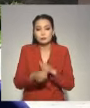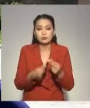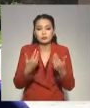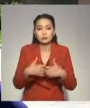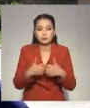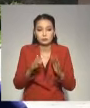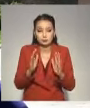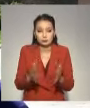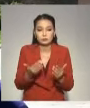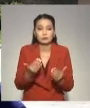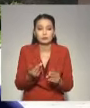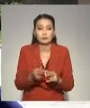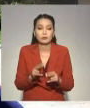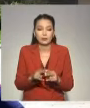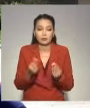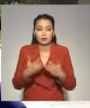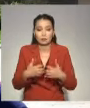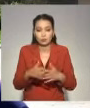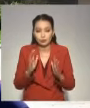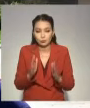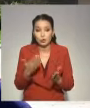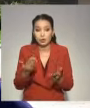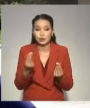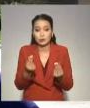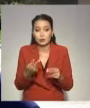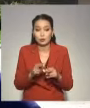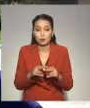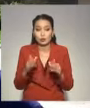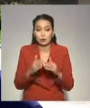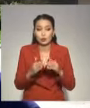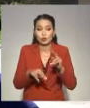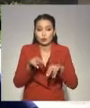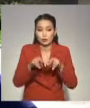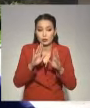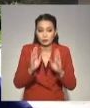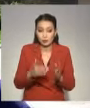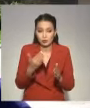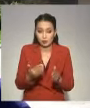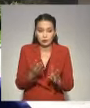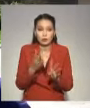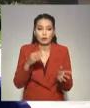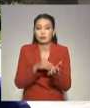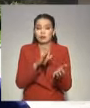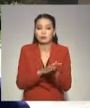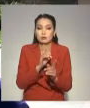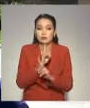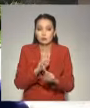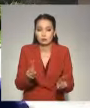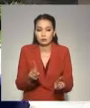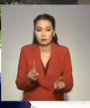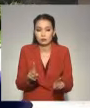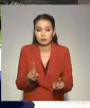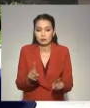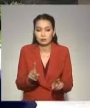Біз сол бойынша өтемақысын жасаймыз. Егер сол қаражатқа олар үйлерін алып жатса, онда олар кезекке қойылмайды.